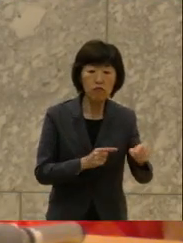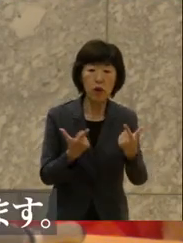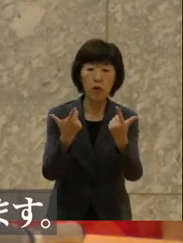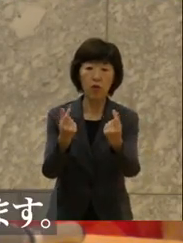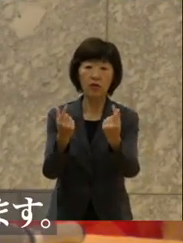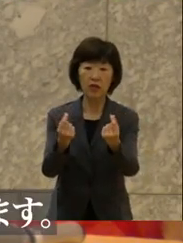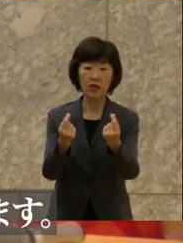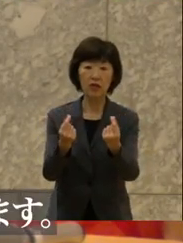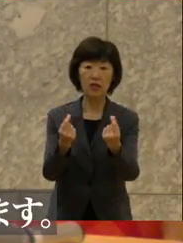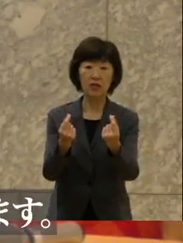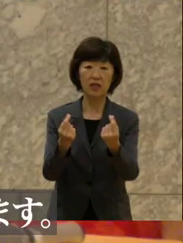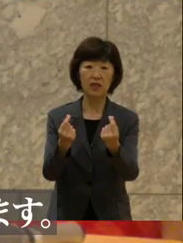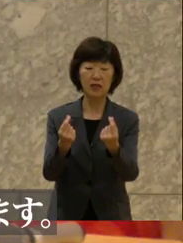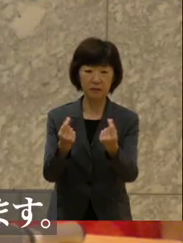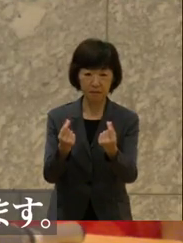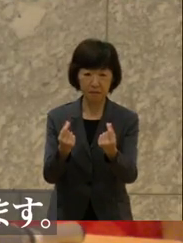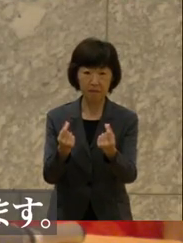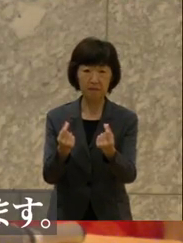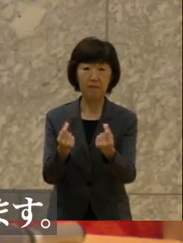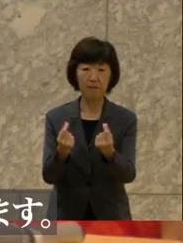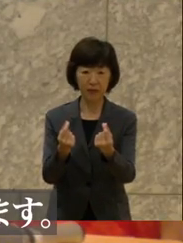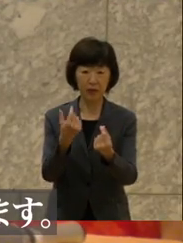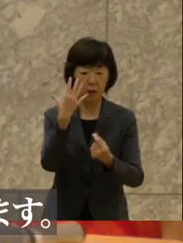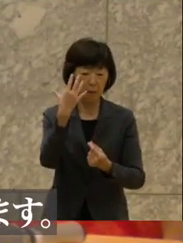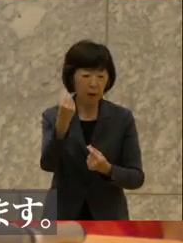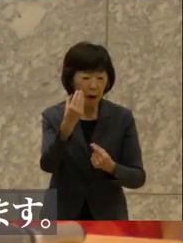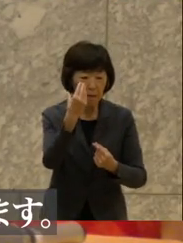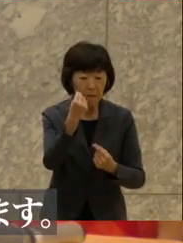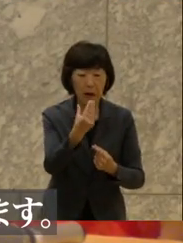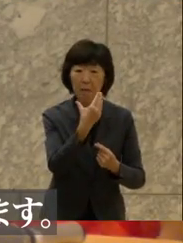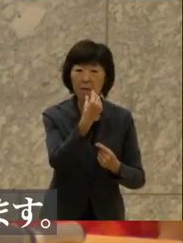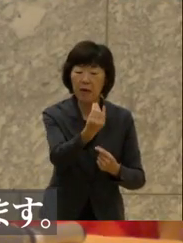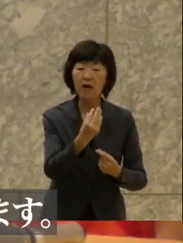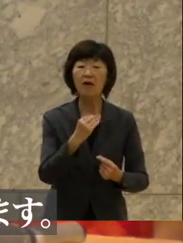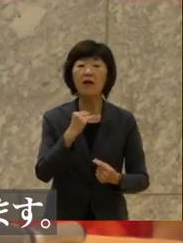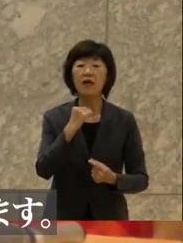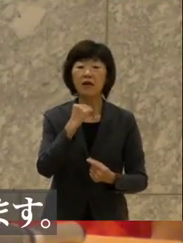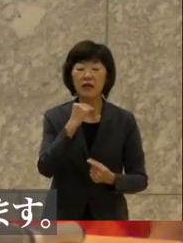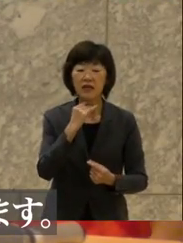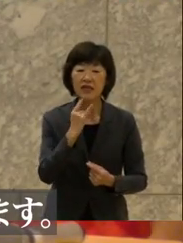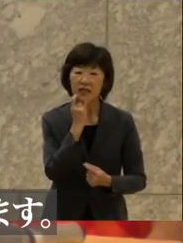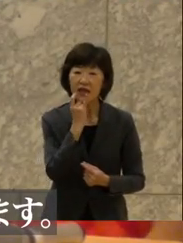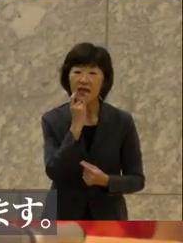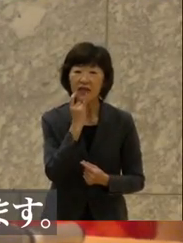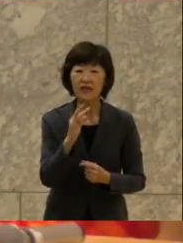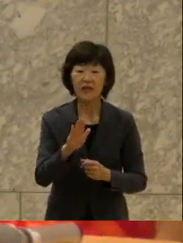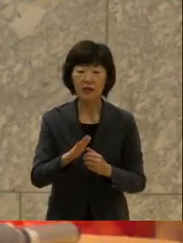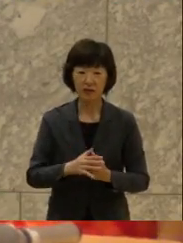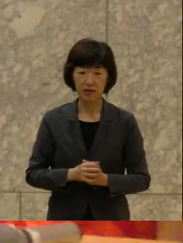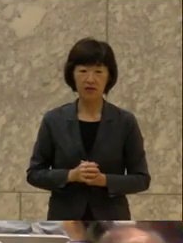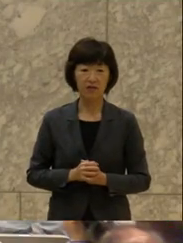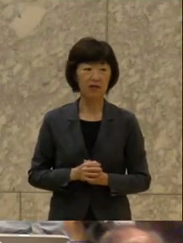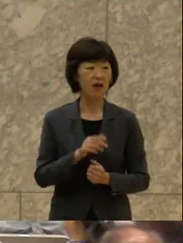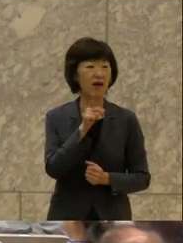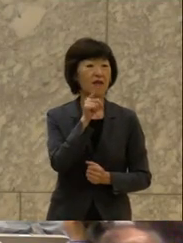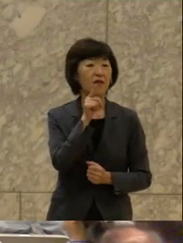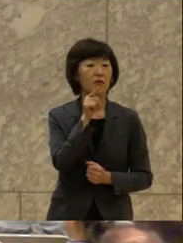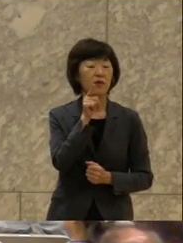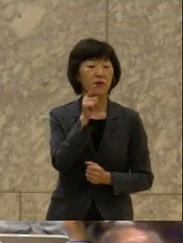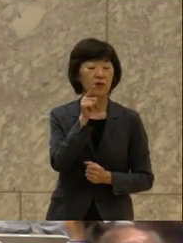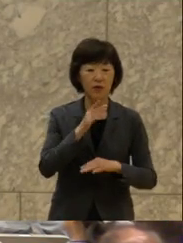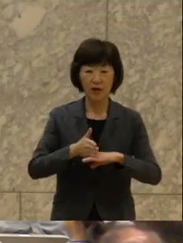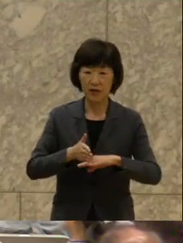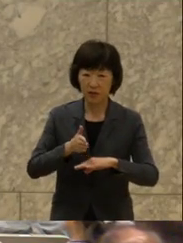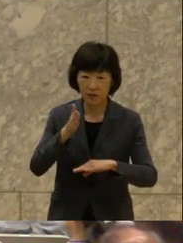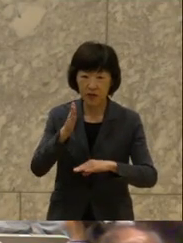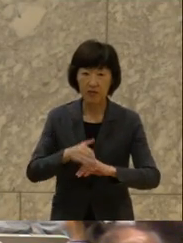そこもぜひ同じ魅力を期待して皆さん足を運んでもらいたいなと思いますなるほどありがとうございます